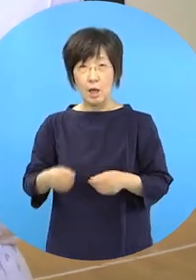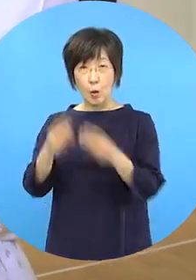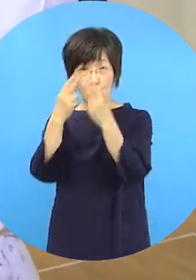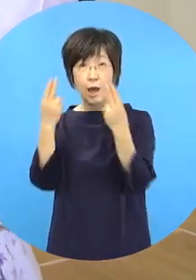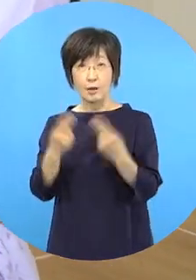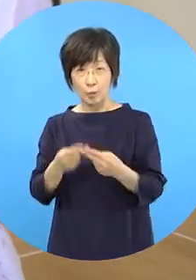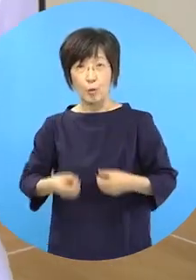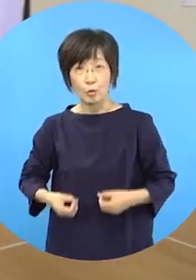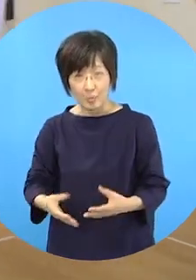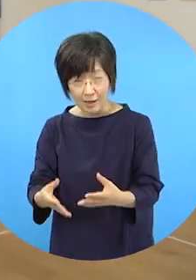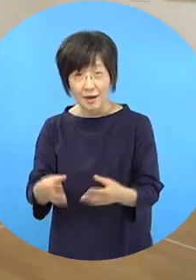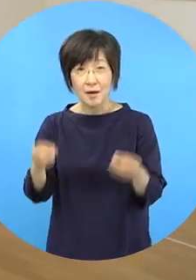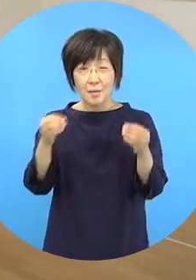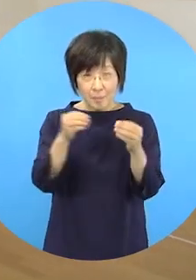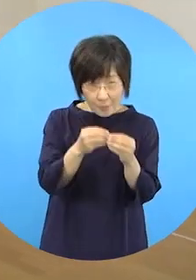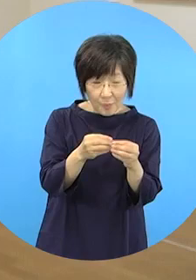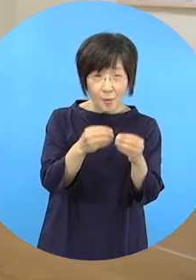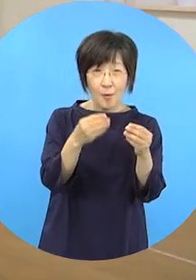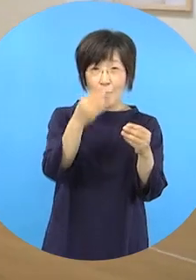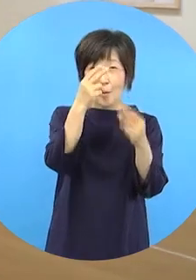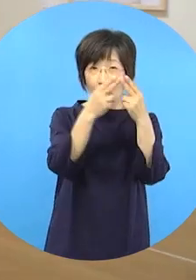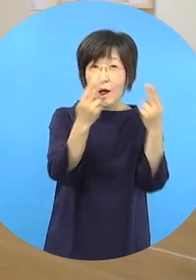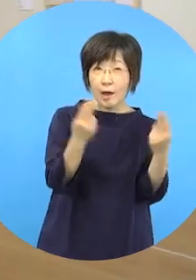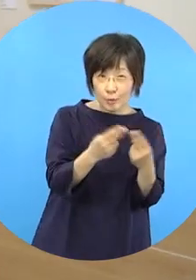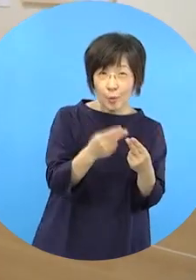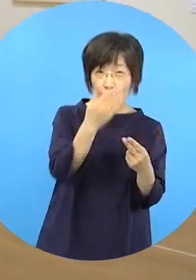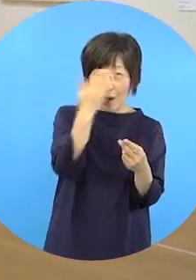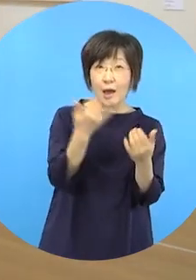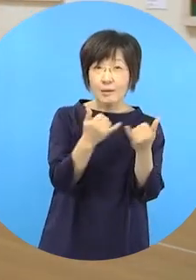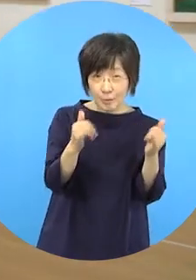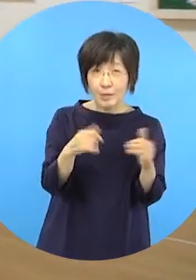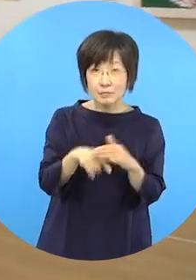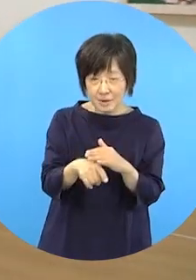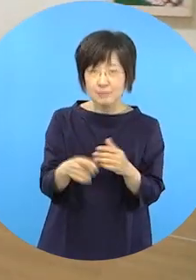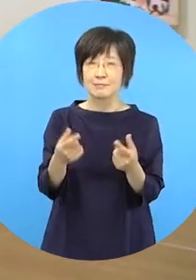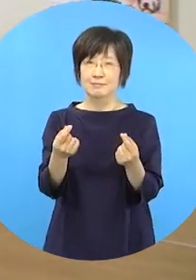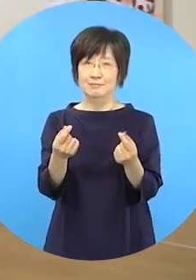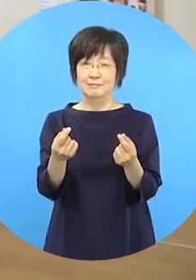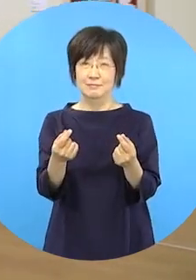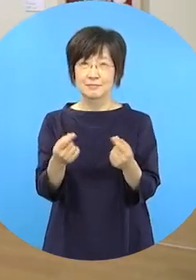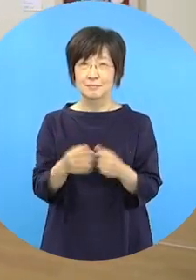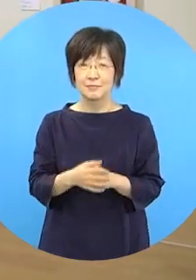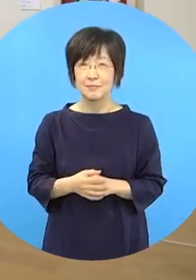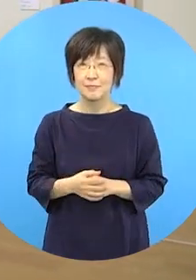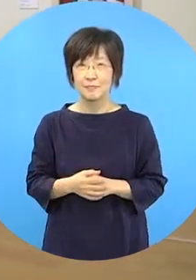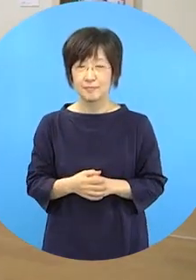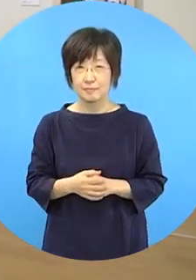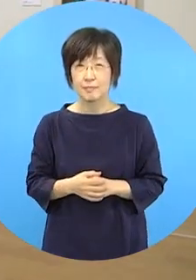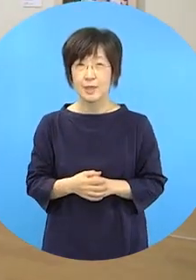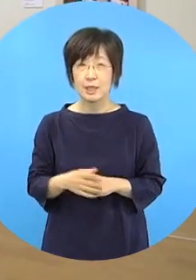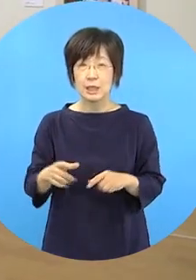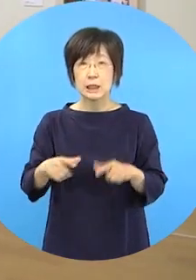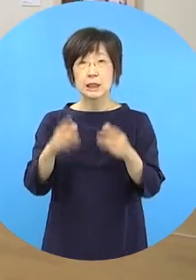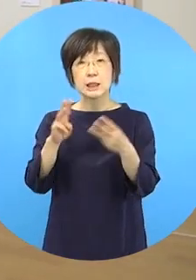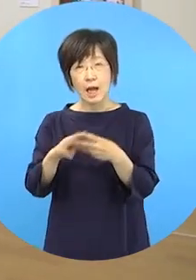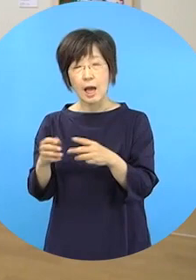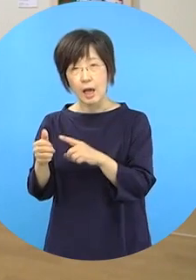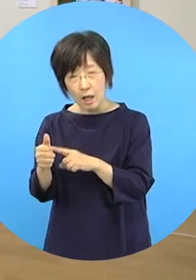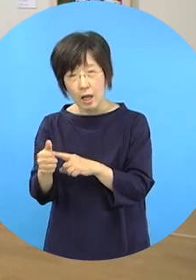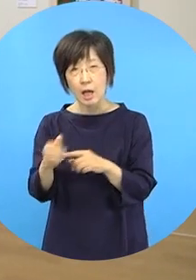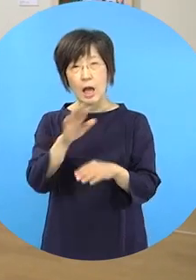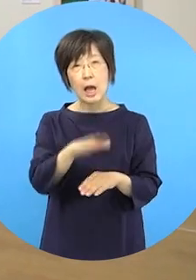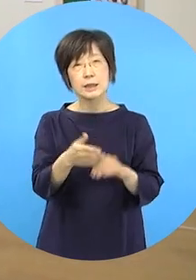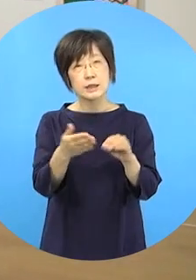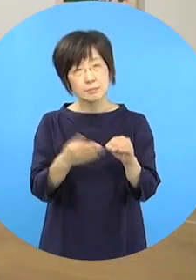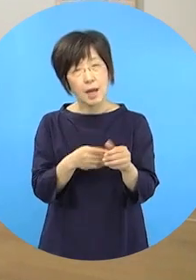はい、その縁があって、 そうですね、 こういった作品展が開催されてるんですね。 はい、でまあ、木田金次郎のこと、それから有島武郎の